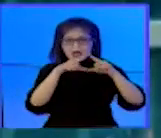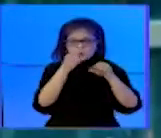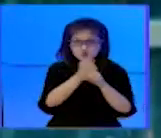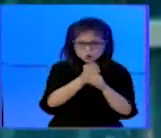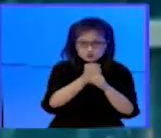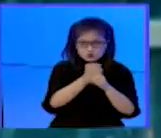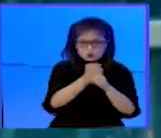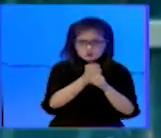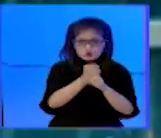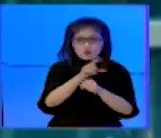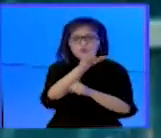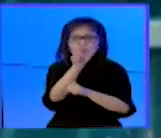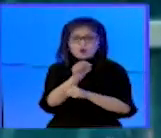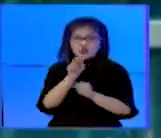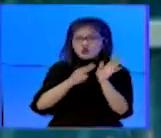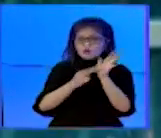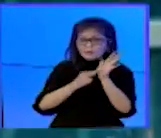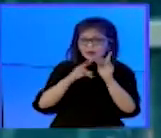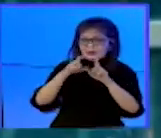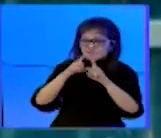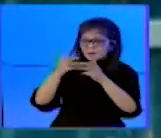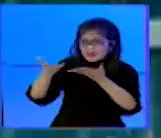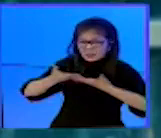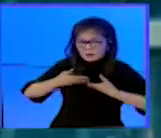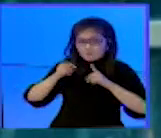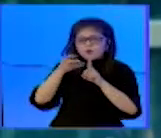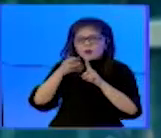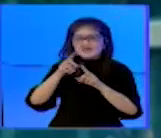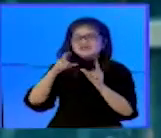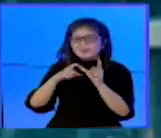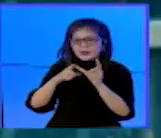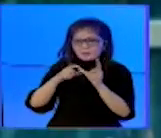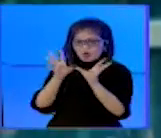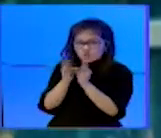bulan November dan Desember akan cair di bulan September. Total ada sekitar